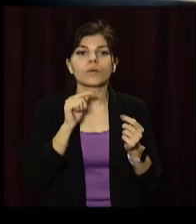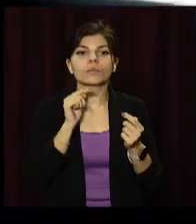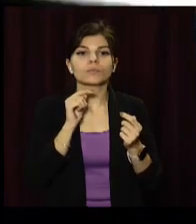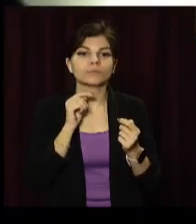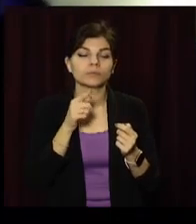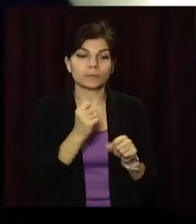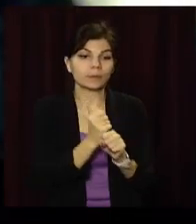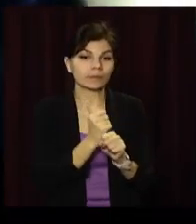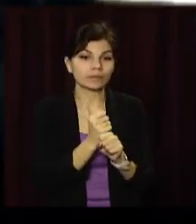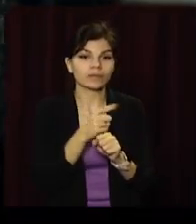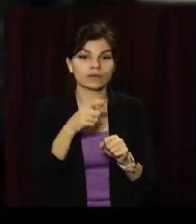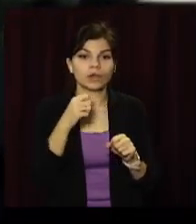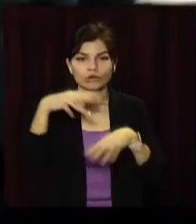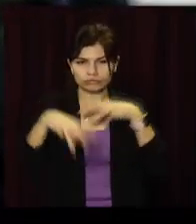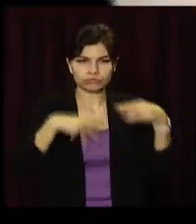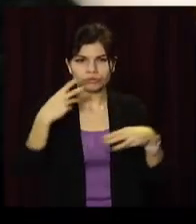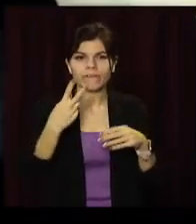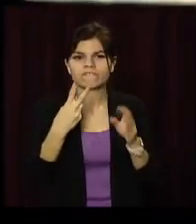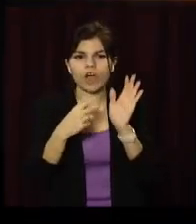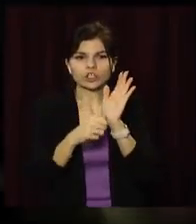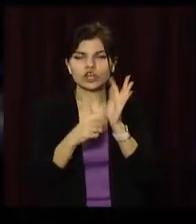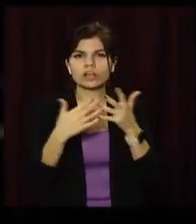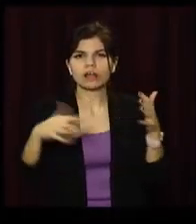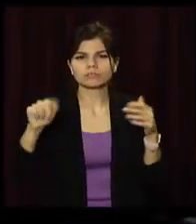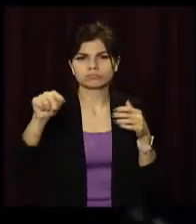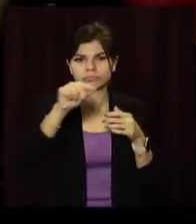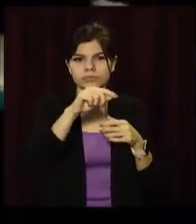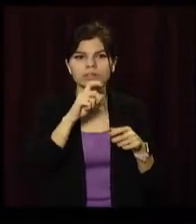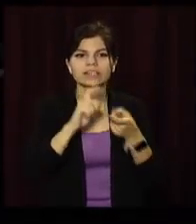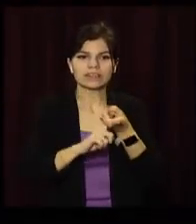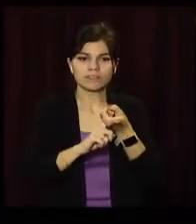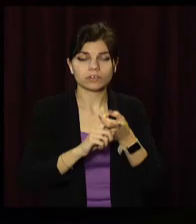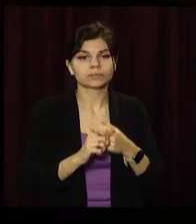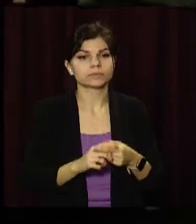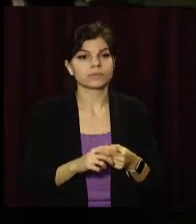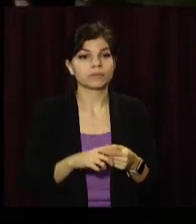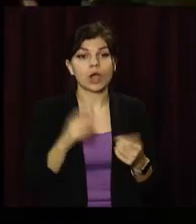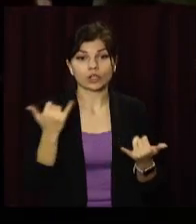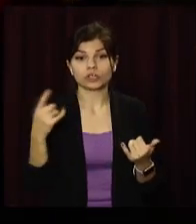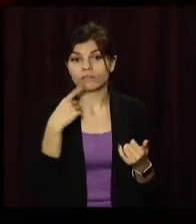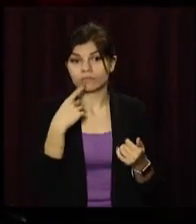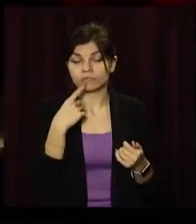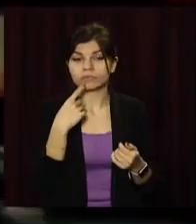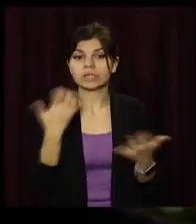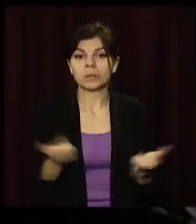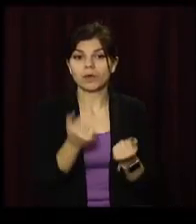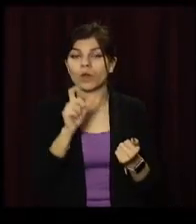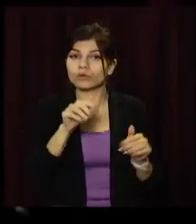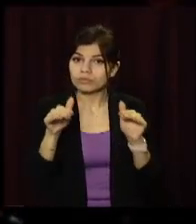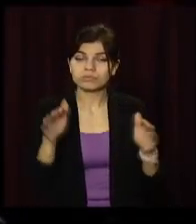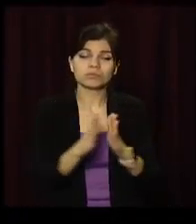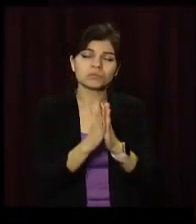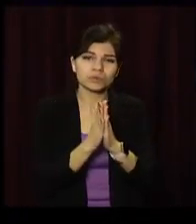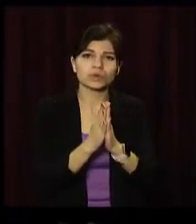проводили антикоронавірусні. Зокрема, зробили санітарну обробку 26 об'єктів. А зараз, враховуючи наявні прогнози синоптиків,